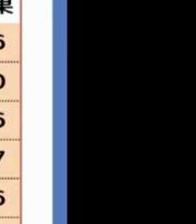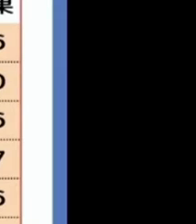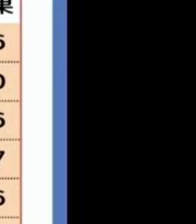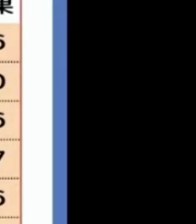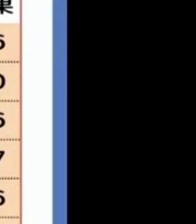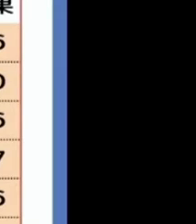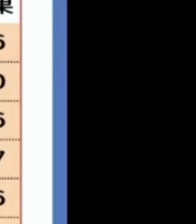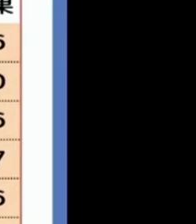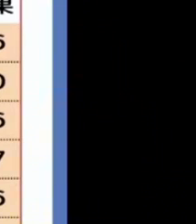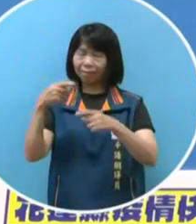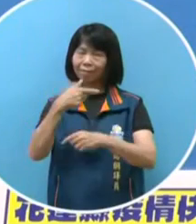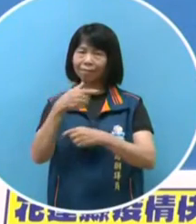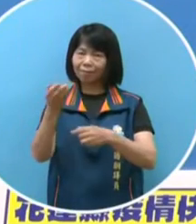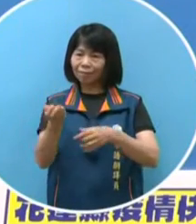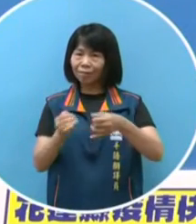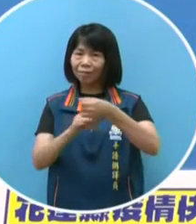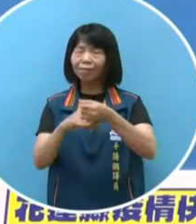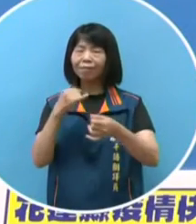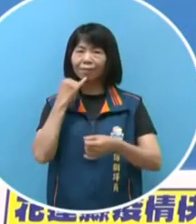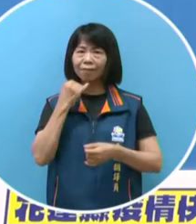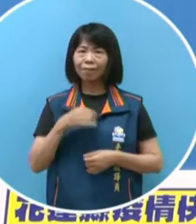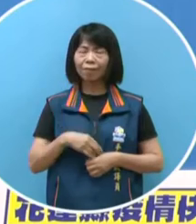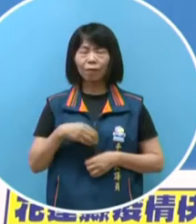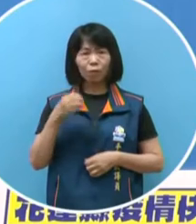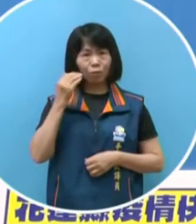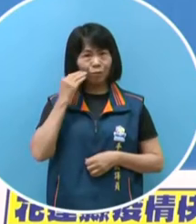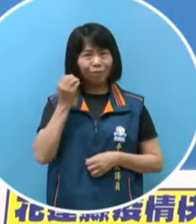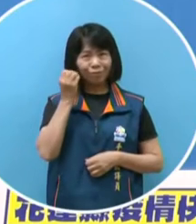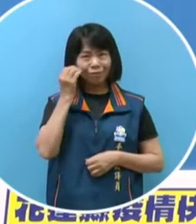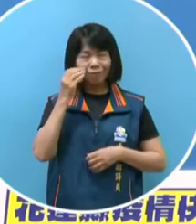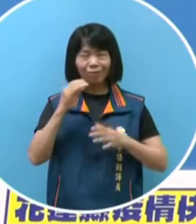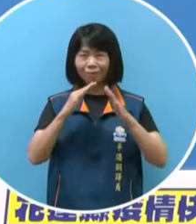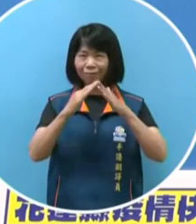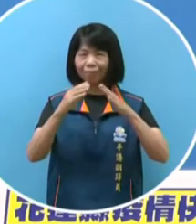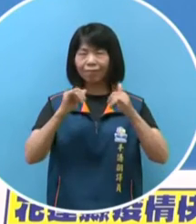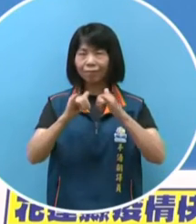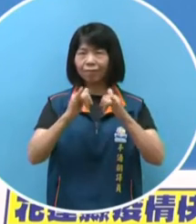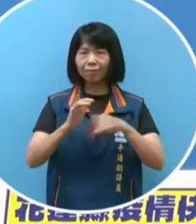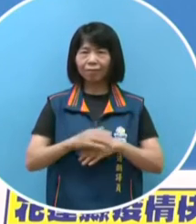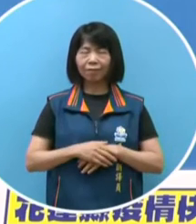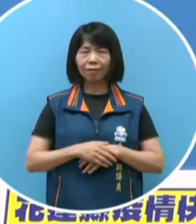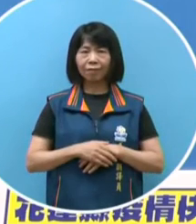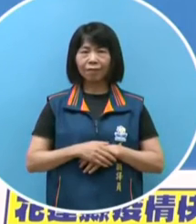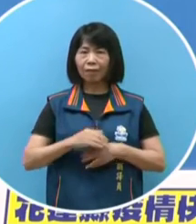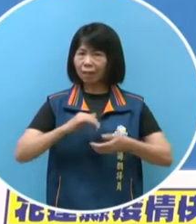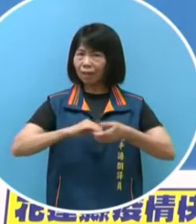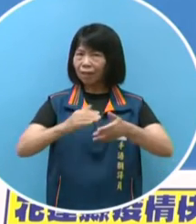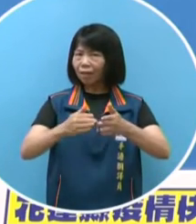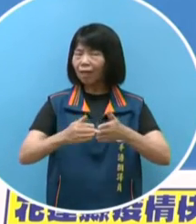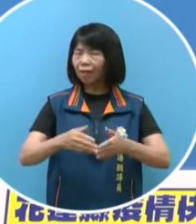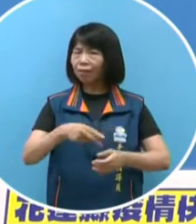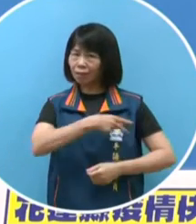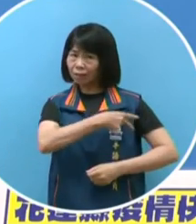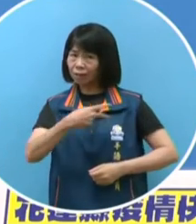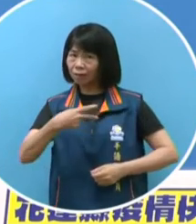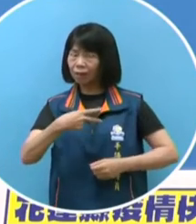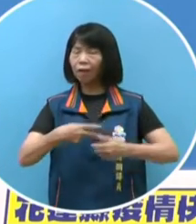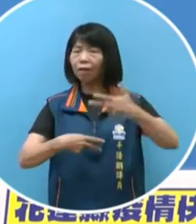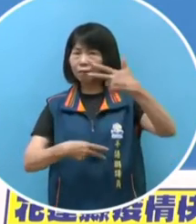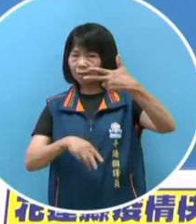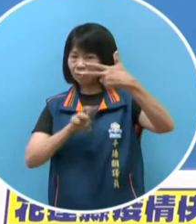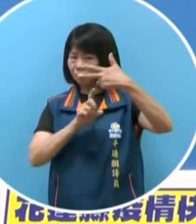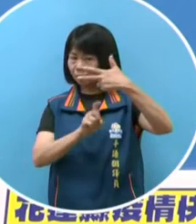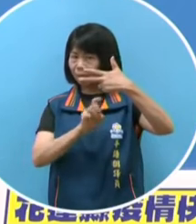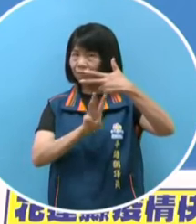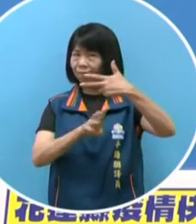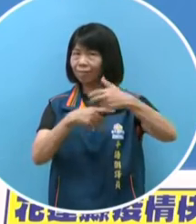也就是说，如果我们亲爱的乡亲，花莲市的乡亲，如果你一定要在礼拜二7月13号